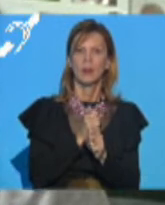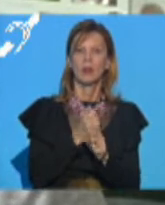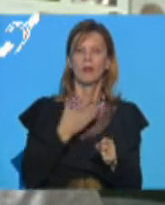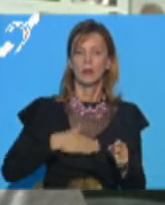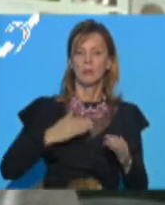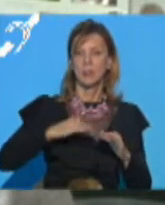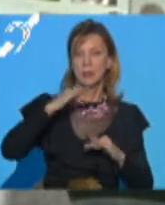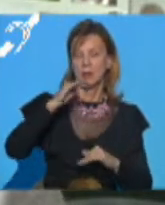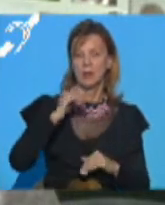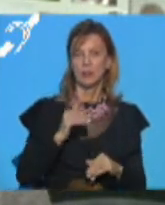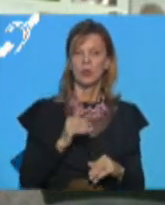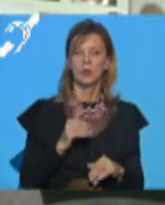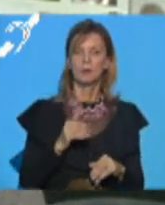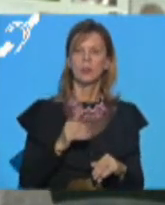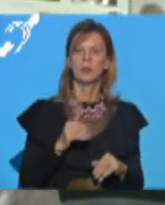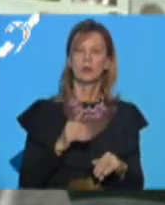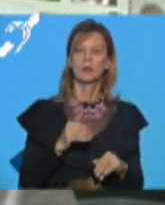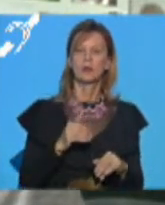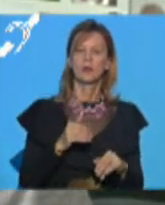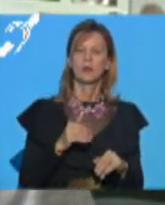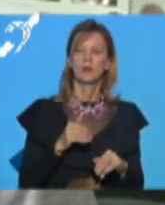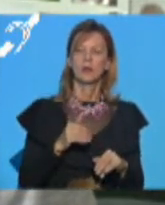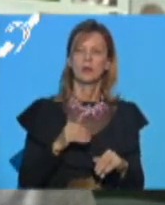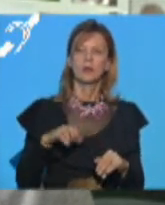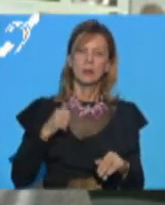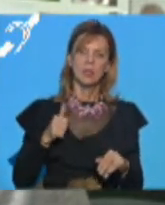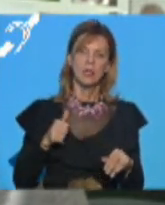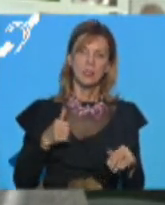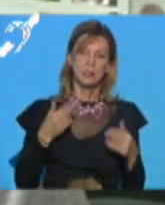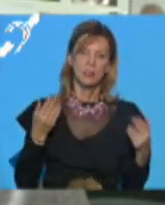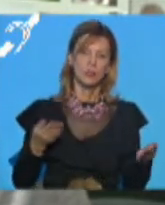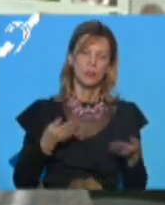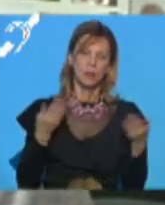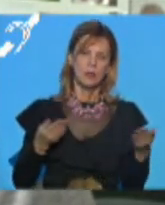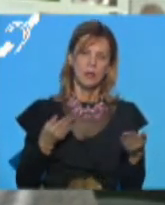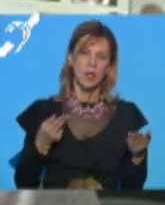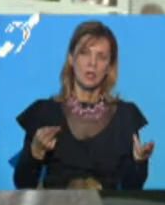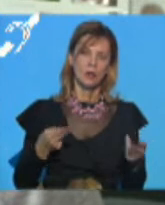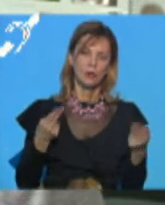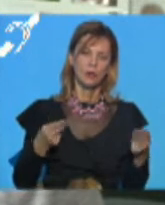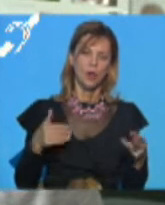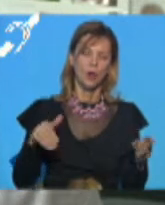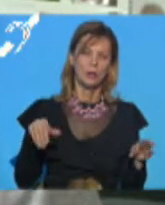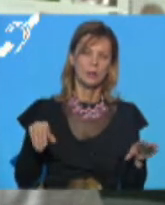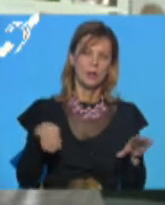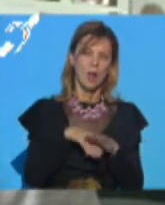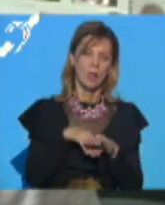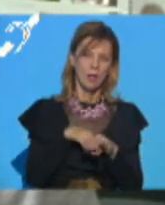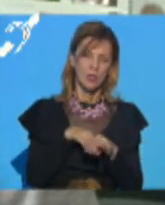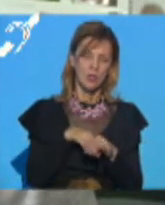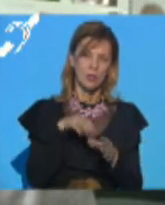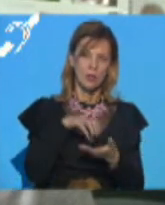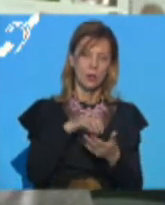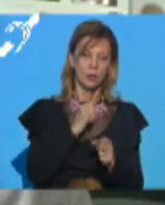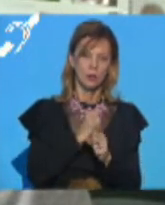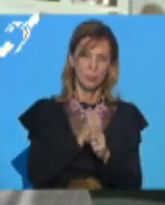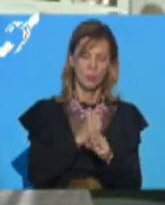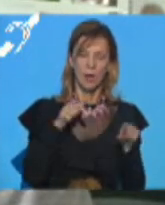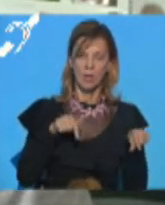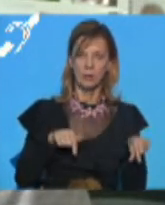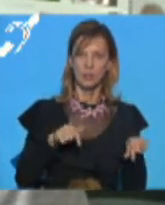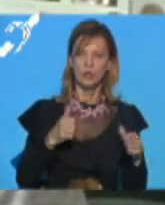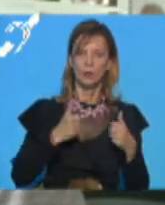creștem angajabilitatea și să-i ajutăm să-și găsească locurile de muncă. Și